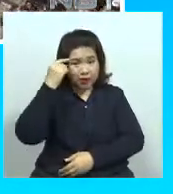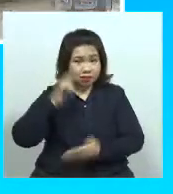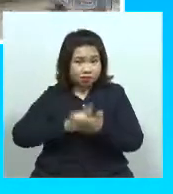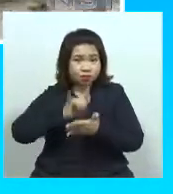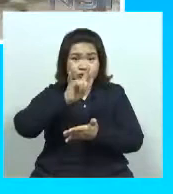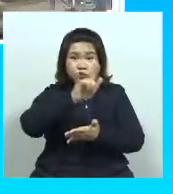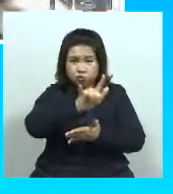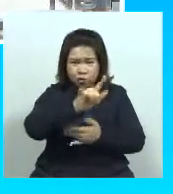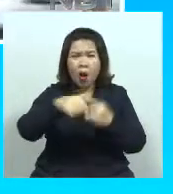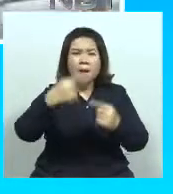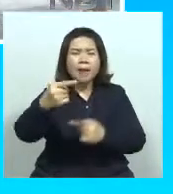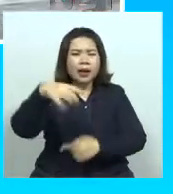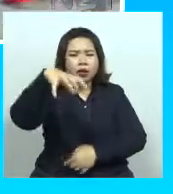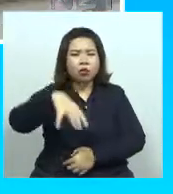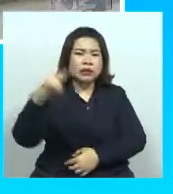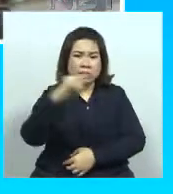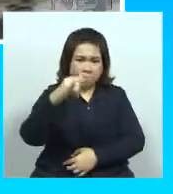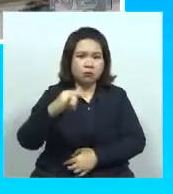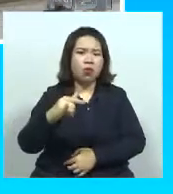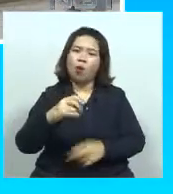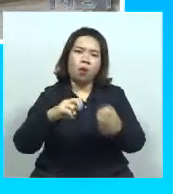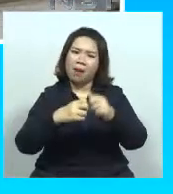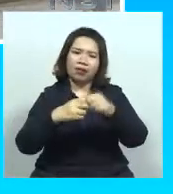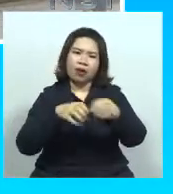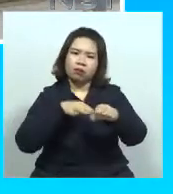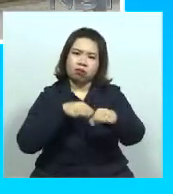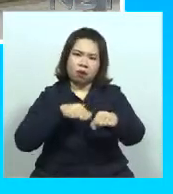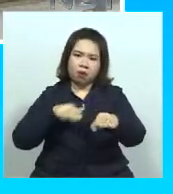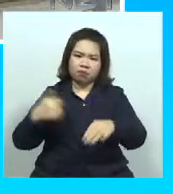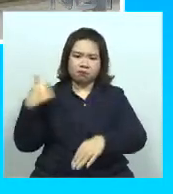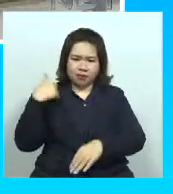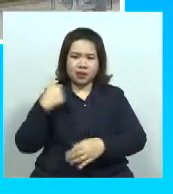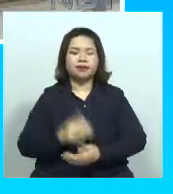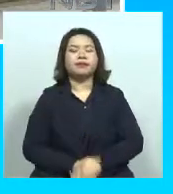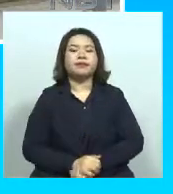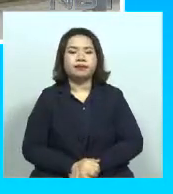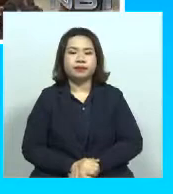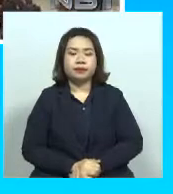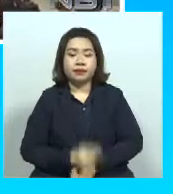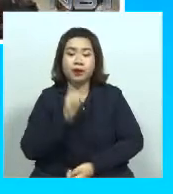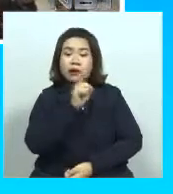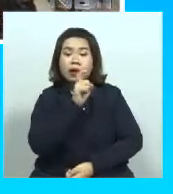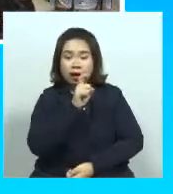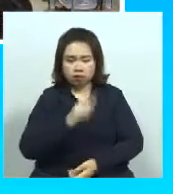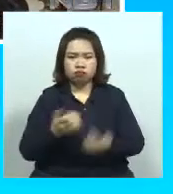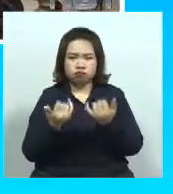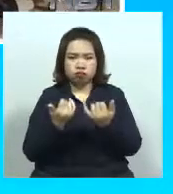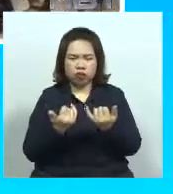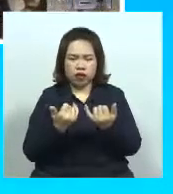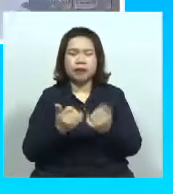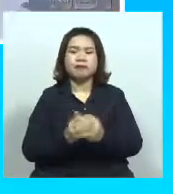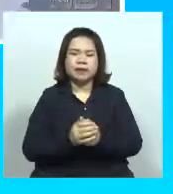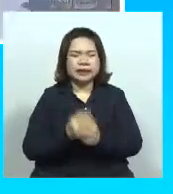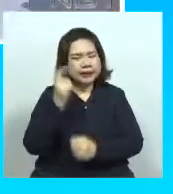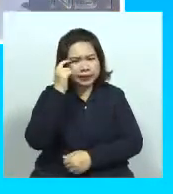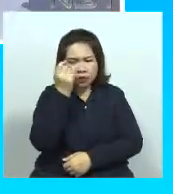นสนามบินเนี่ยเผื่อเวลาไว้เพราะว่าการจราจรค่อนข้างติดขัดมากนะครับ ค่ะจากสถานการณ์ล่าสุดตอนนี้ค่ะคุณอสิครับประ